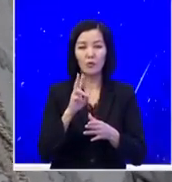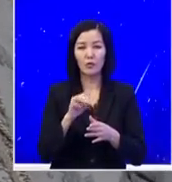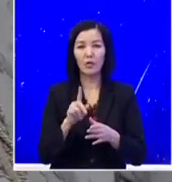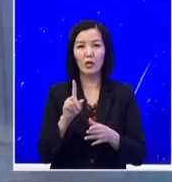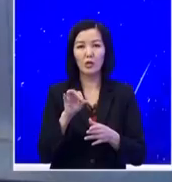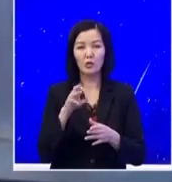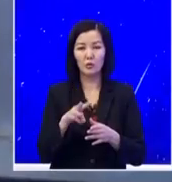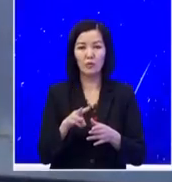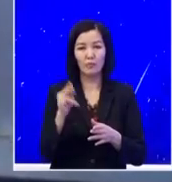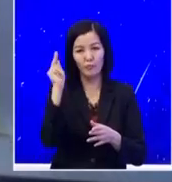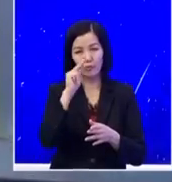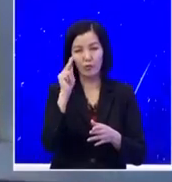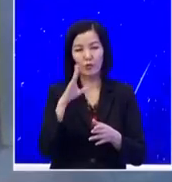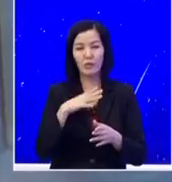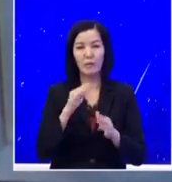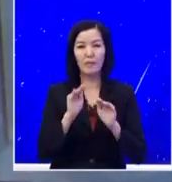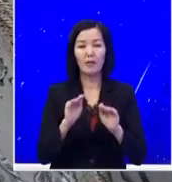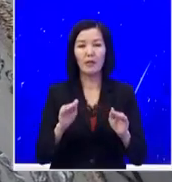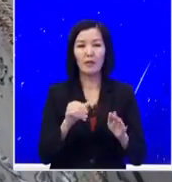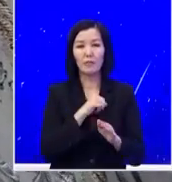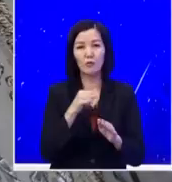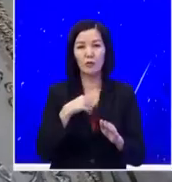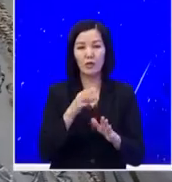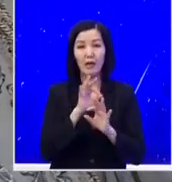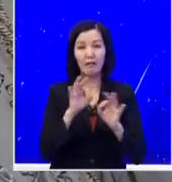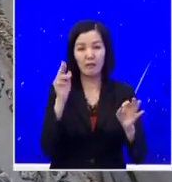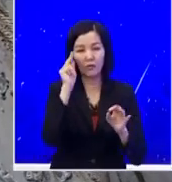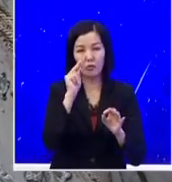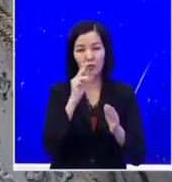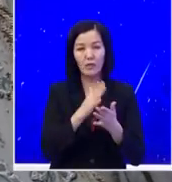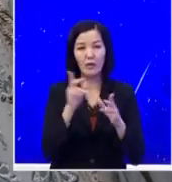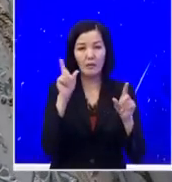зомымызды үйрендік. Балаларым менің өзі жақсы оқиды.